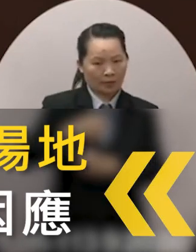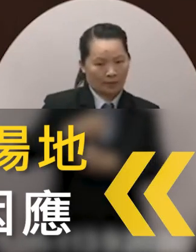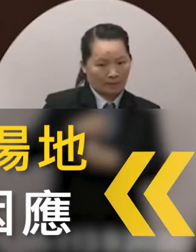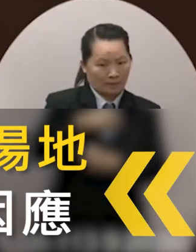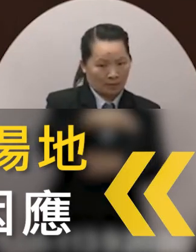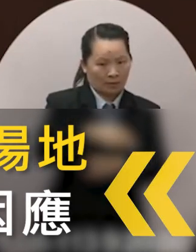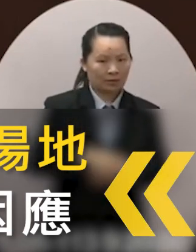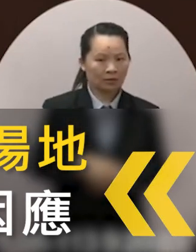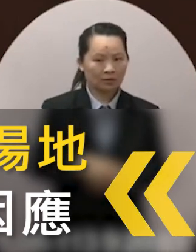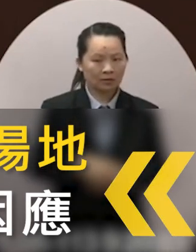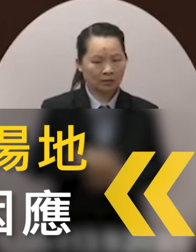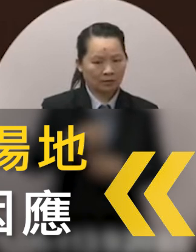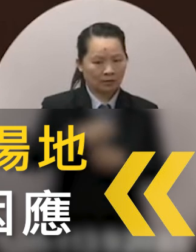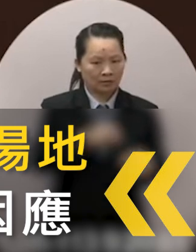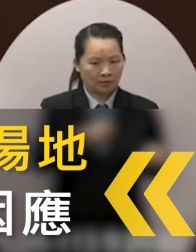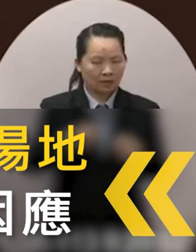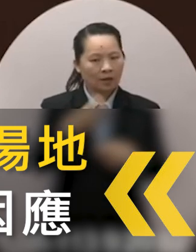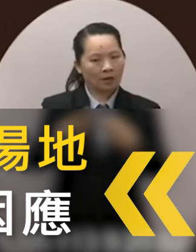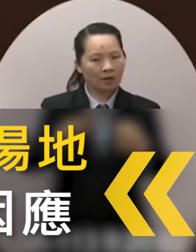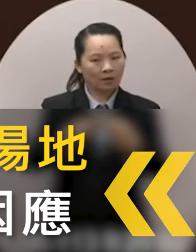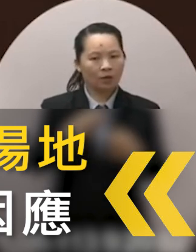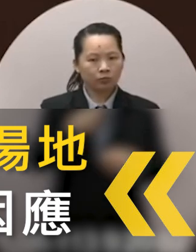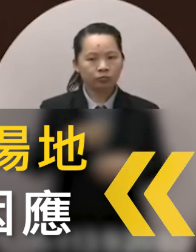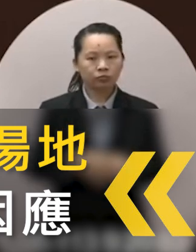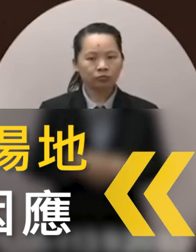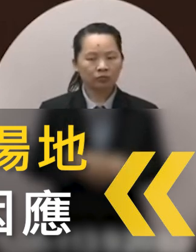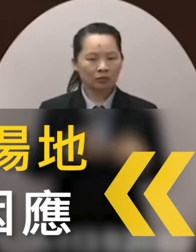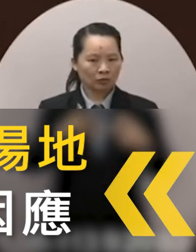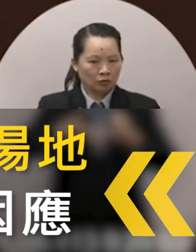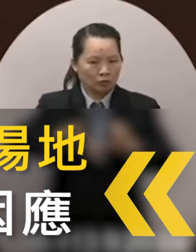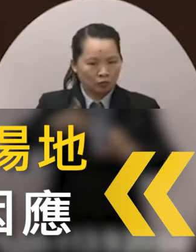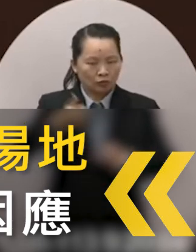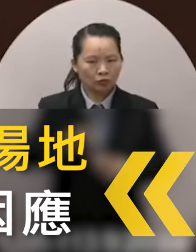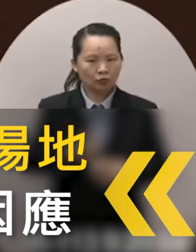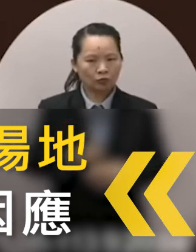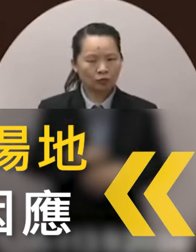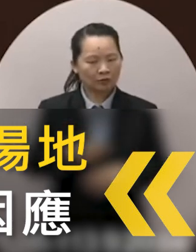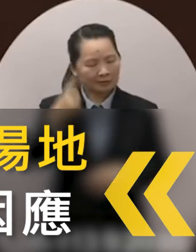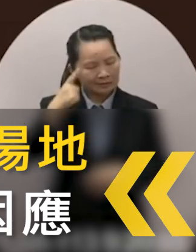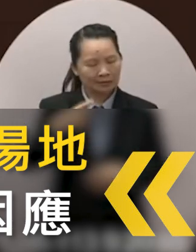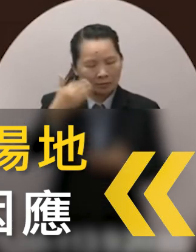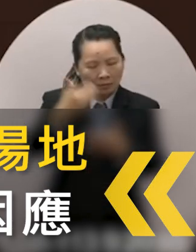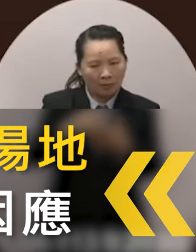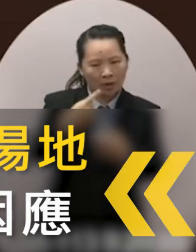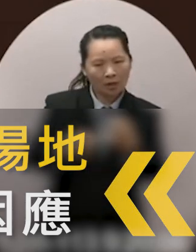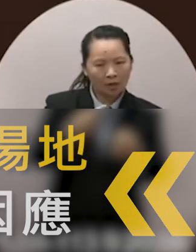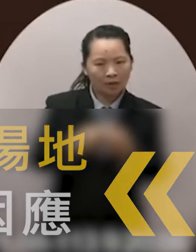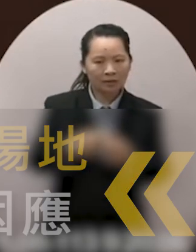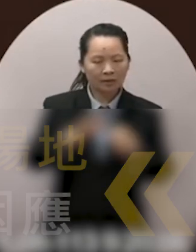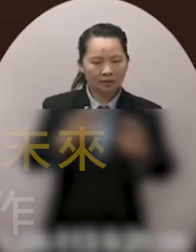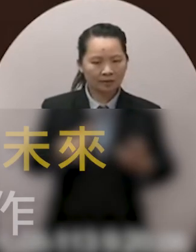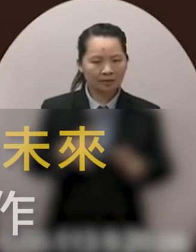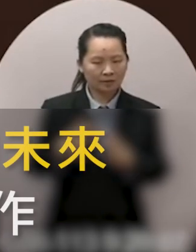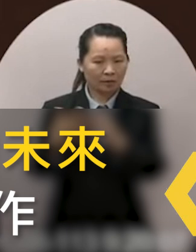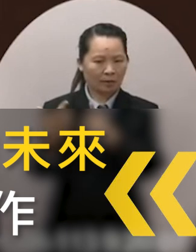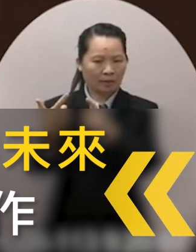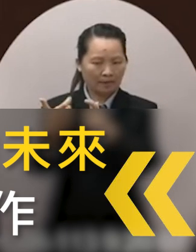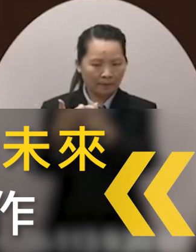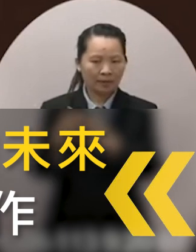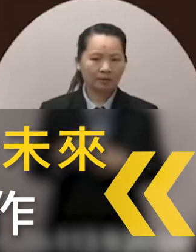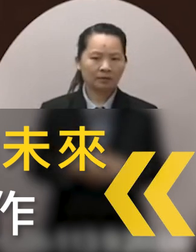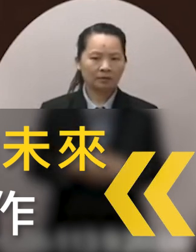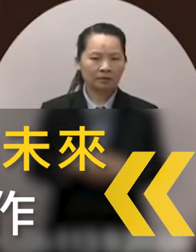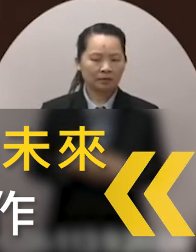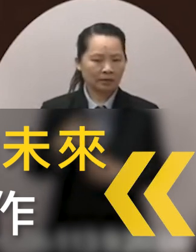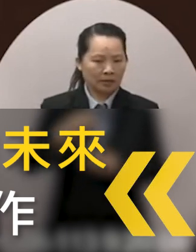必须要延长至2年，蔡总统费尽千辛万苦才延长至1年，国军为了配合1年兵役